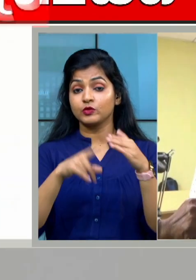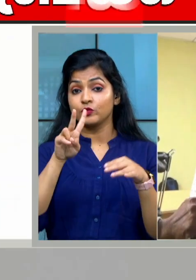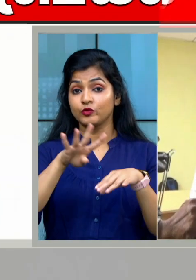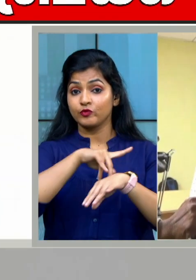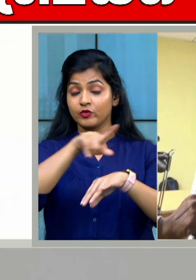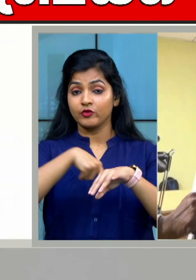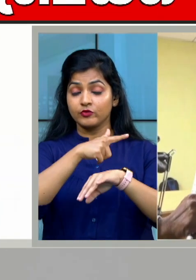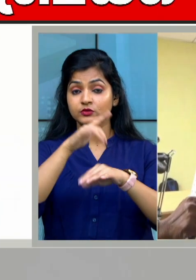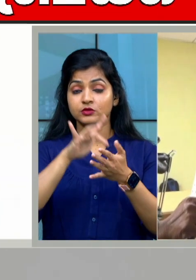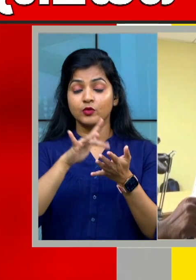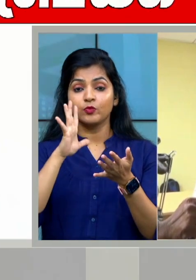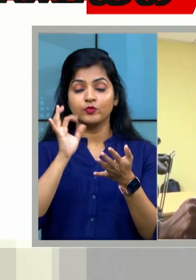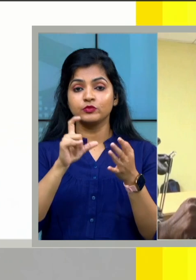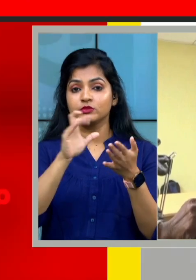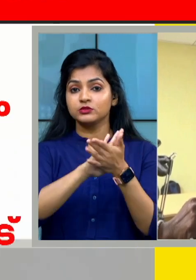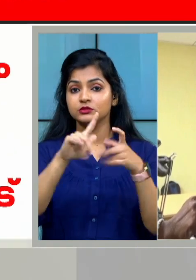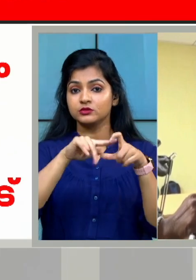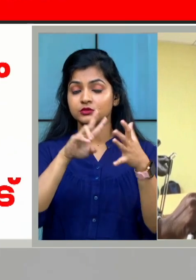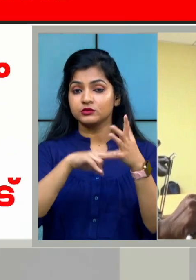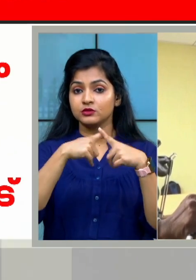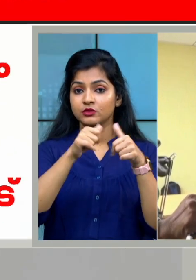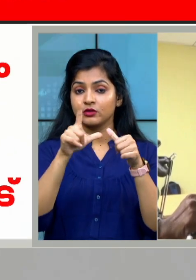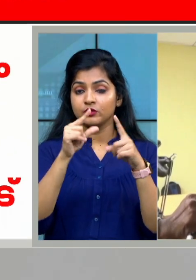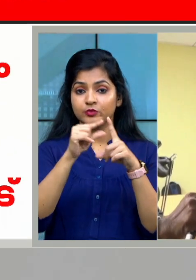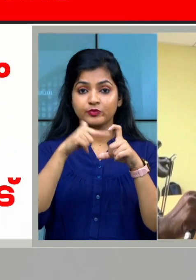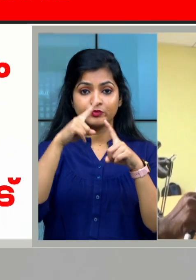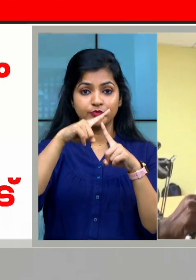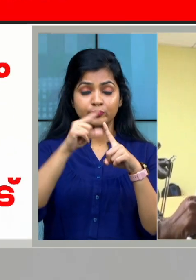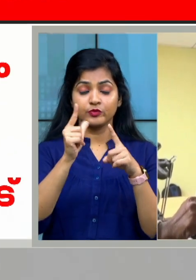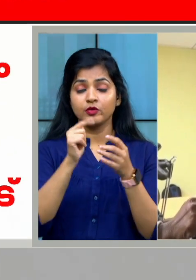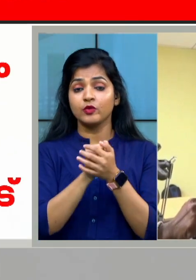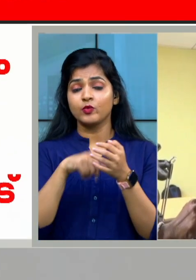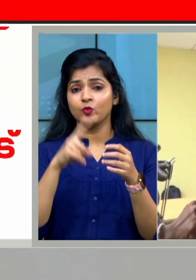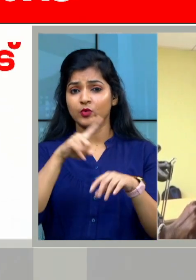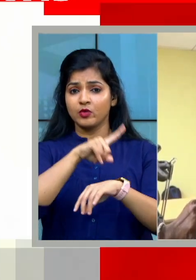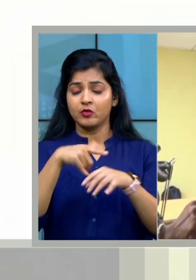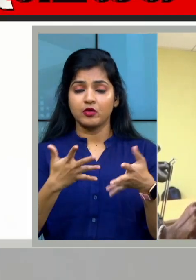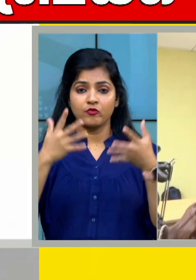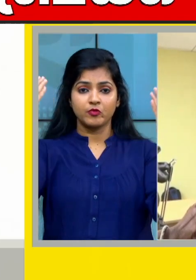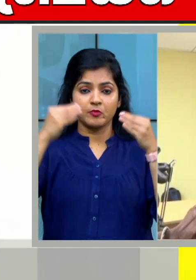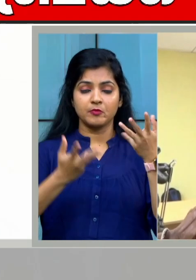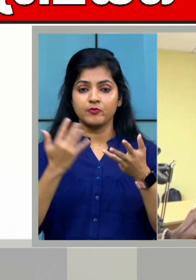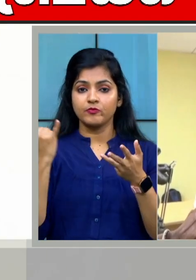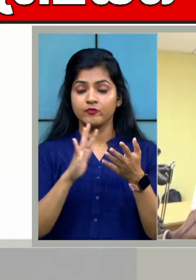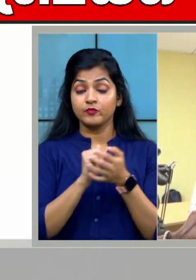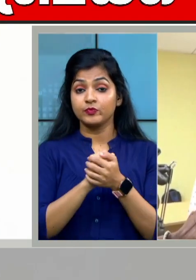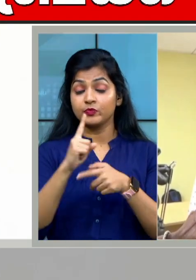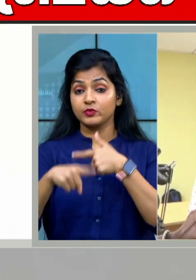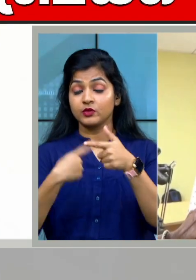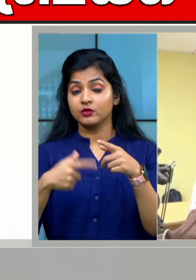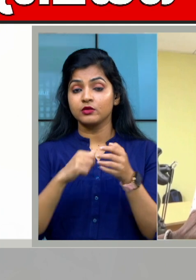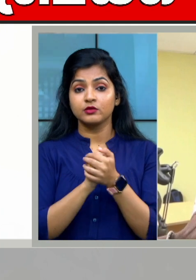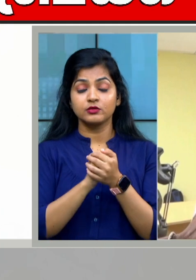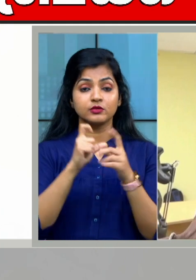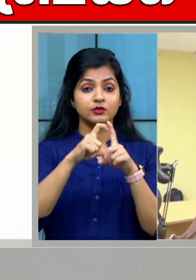and Chengalpattu, Viluppuram, this district 1 or 2 places, heavy rainfall is likely to occur. Tomorrow, Delta districts